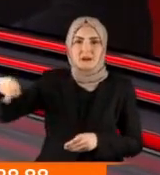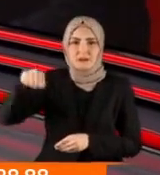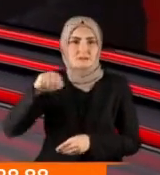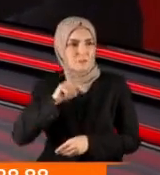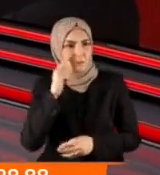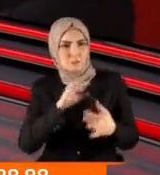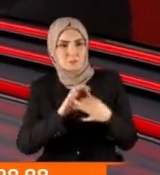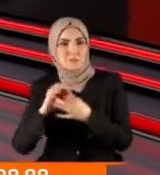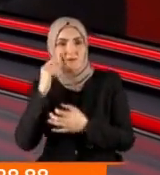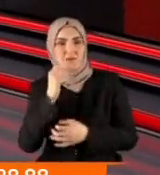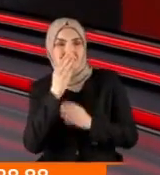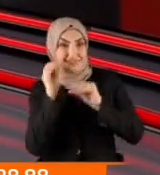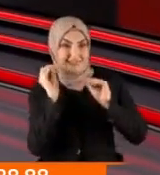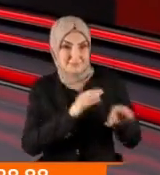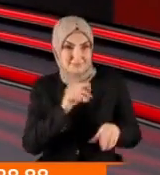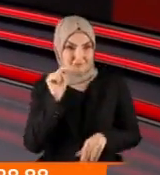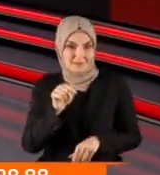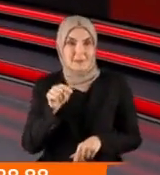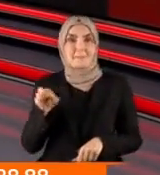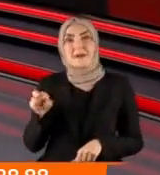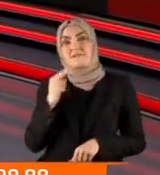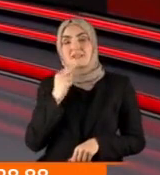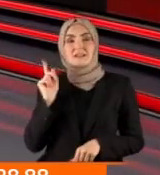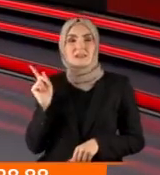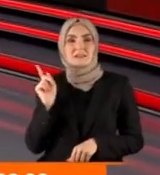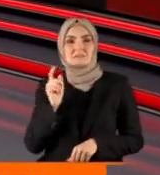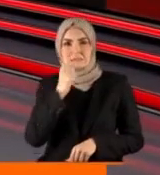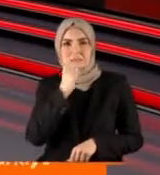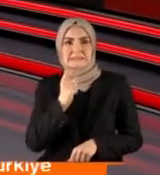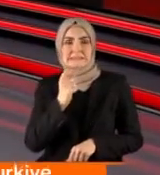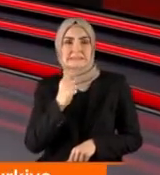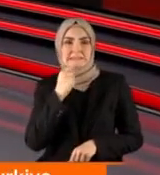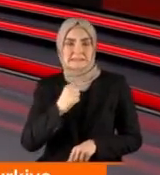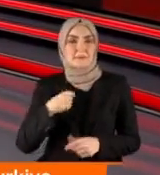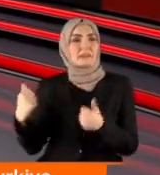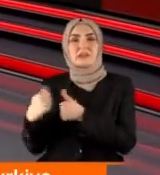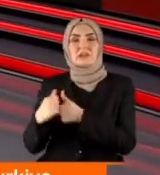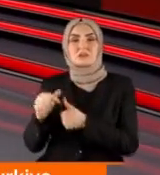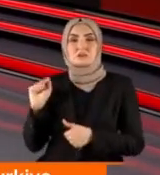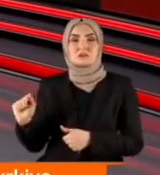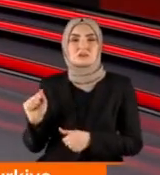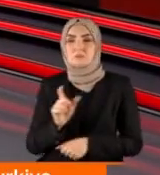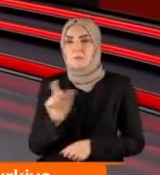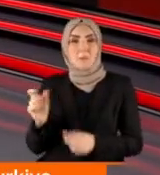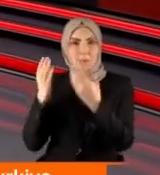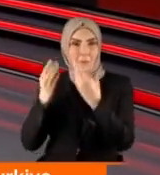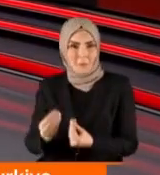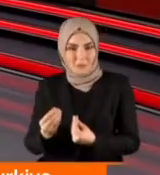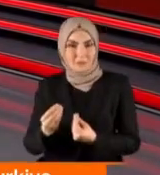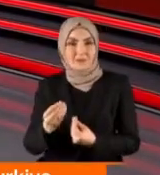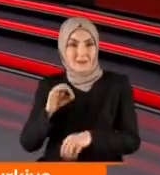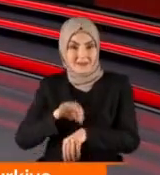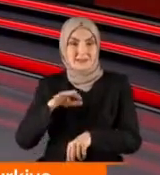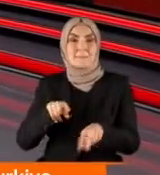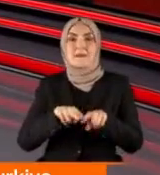sert bir suçlama geldi. Eşim cinayete kurban gittiğinde Meral Akşener İçişleri Bakanı'ydı dedi Pervin Buldan. Ve bakın Akşener